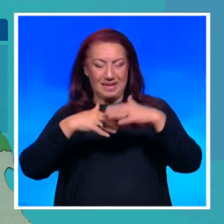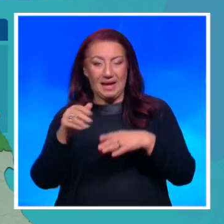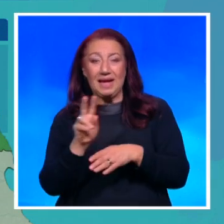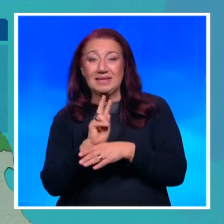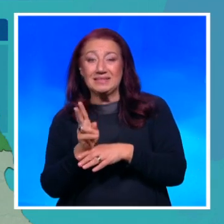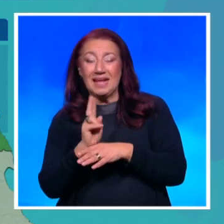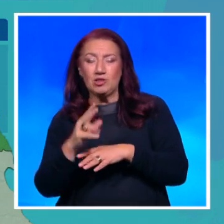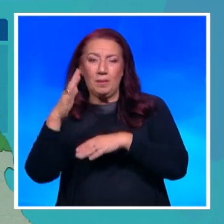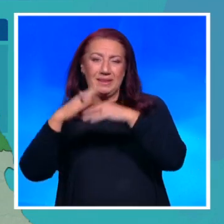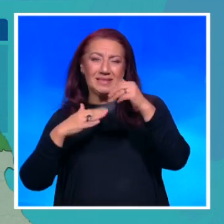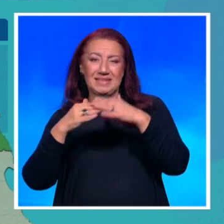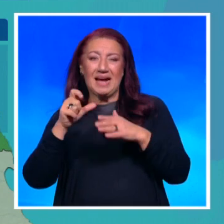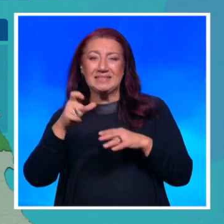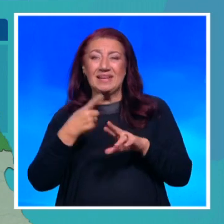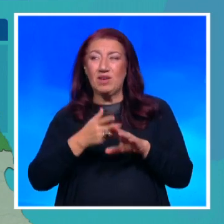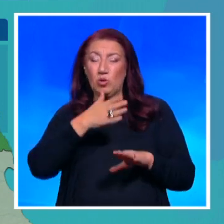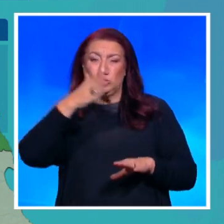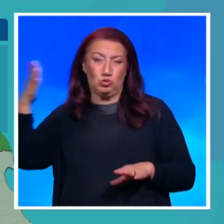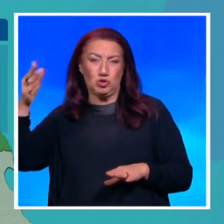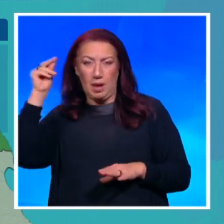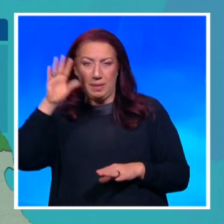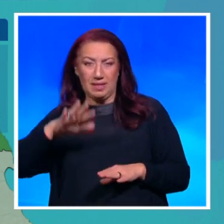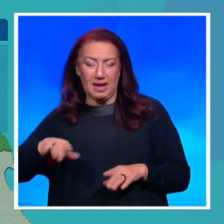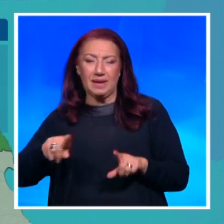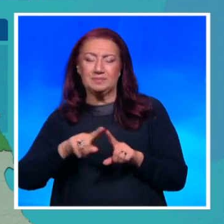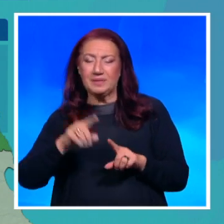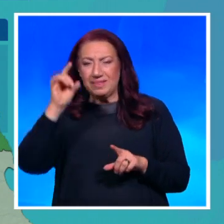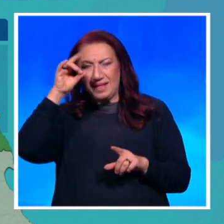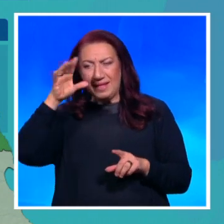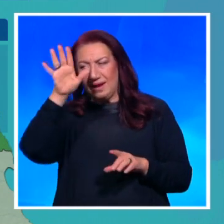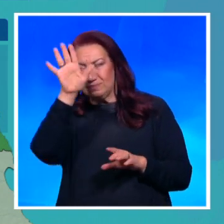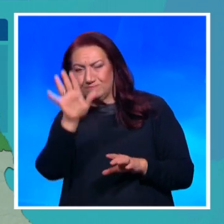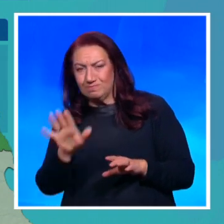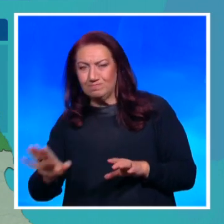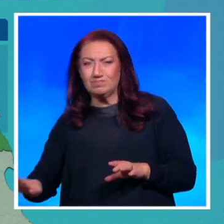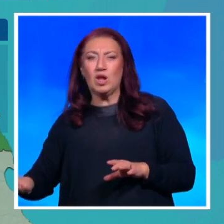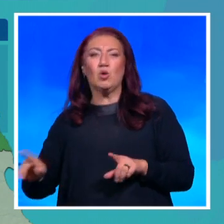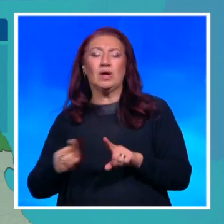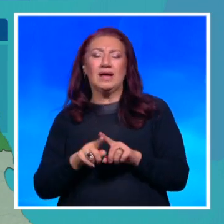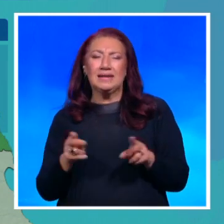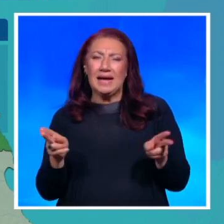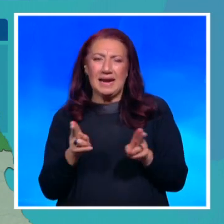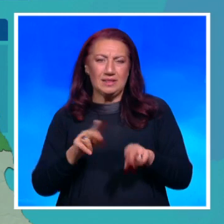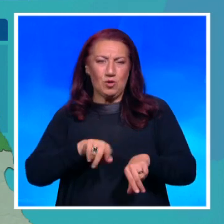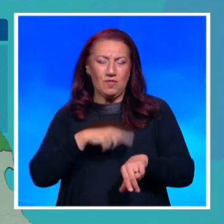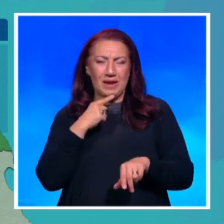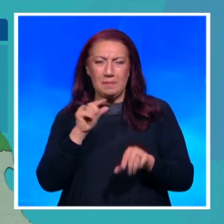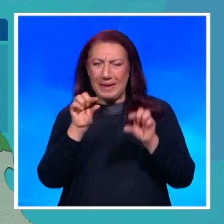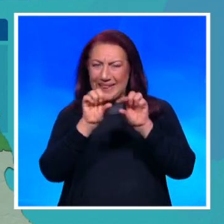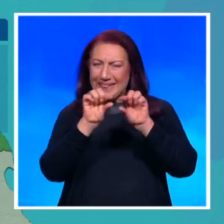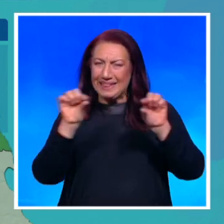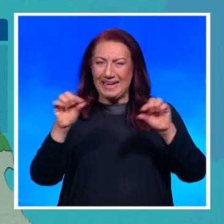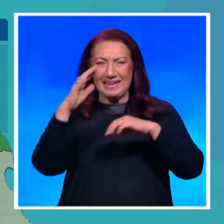в Североизточна България, а в нощта срещу неделя и на Югоизток. За кратко там очакваме да се образува тънка снежна